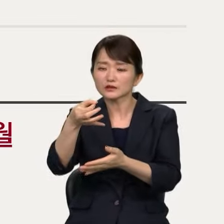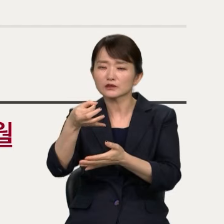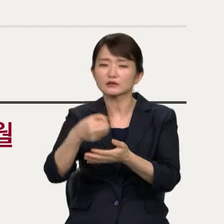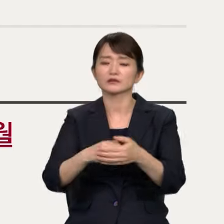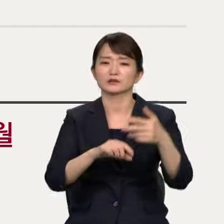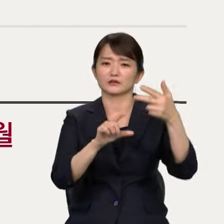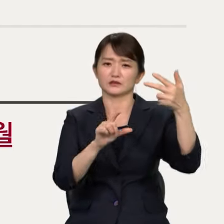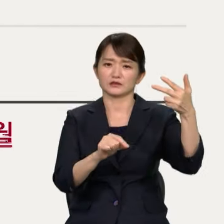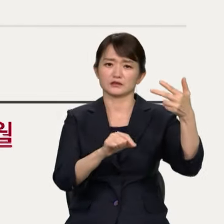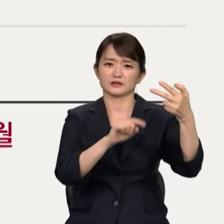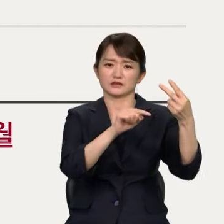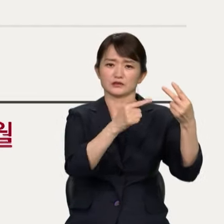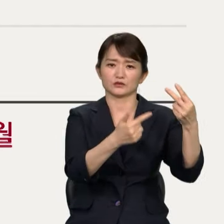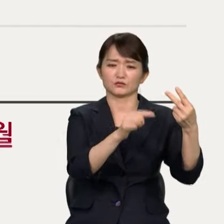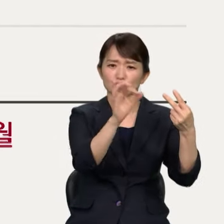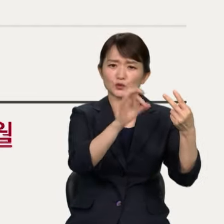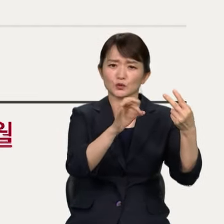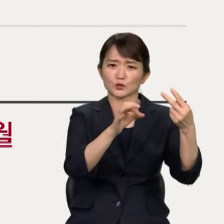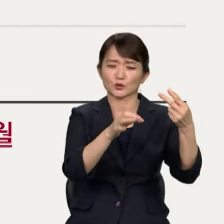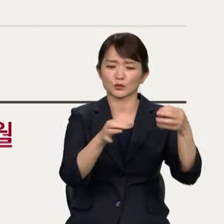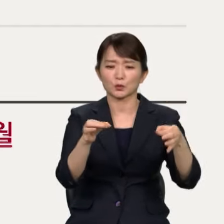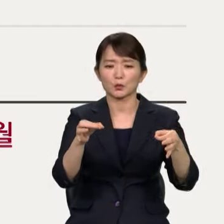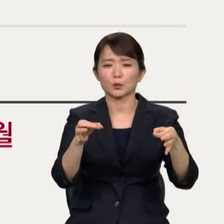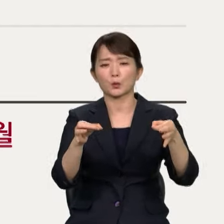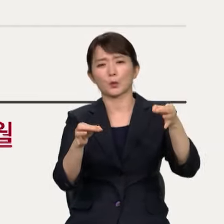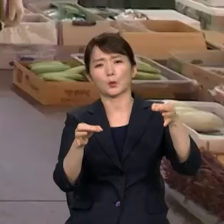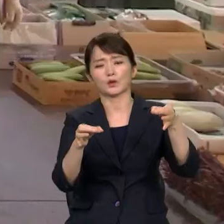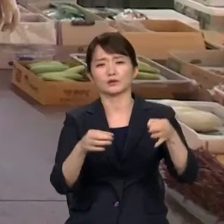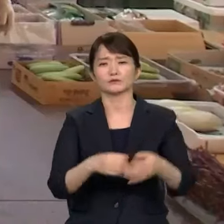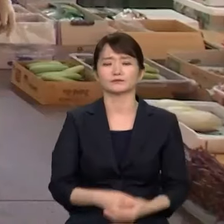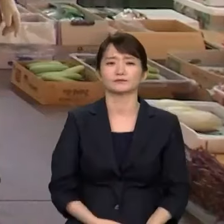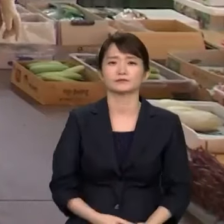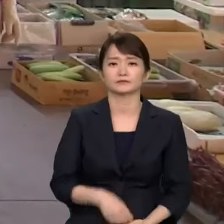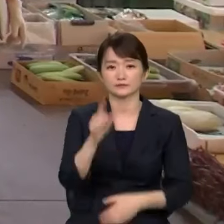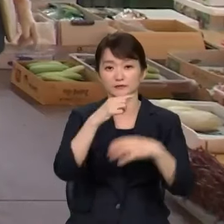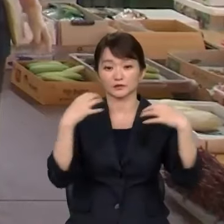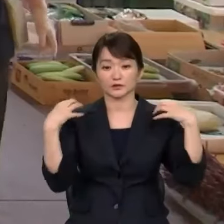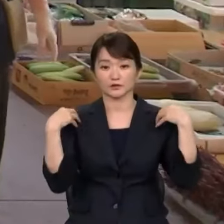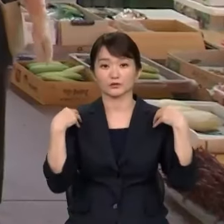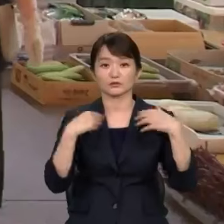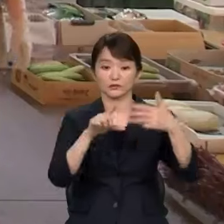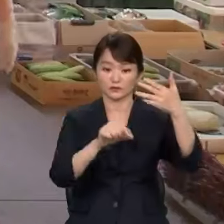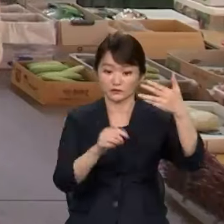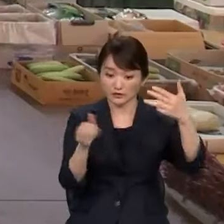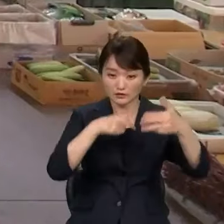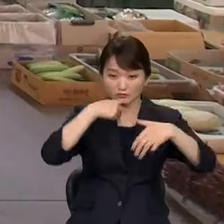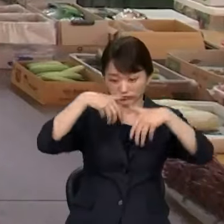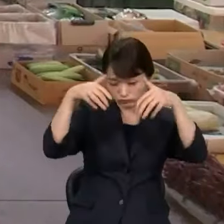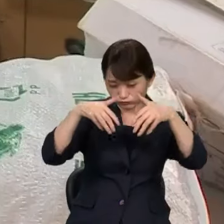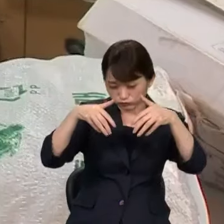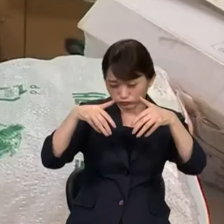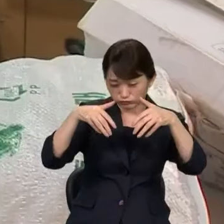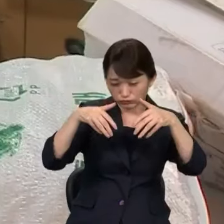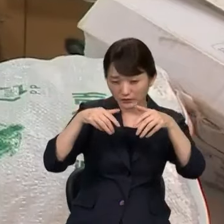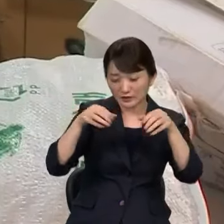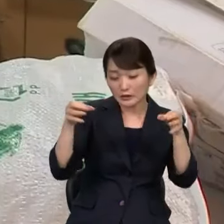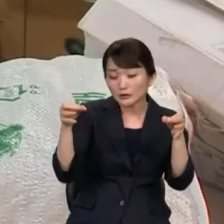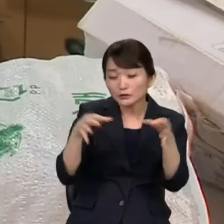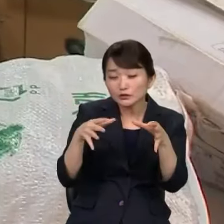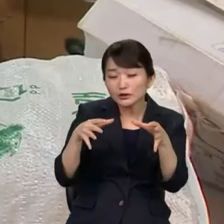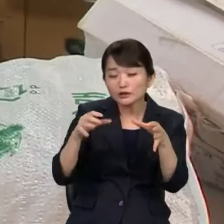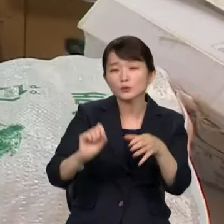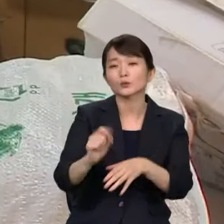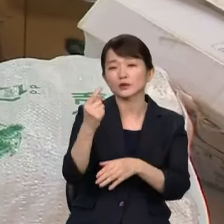지난달 2.6%로 소폭 상승했습니다. 정부는 이달부터는 장마 등 일시적 요인이